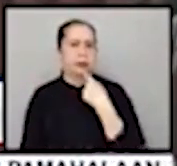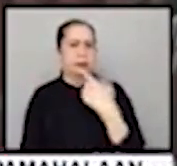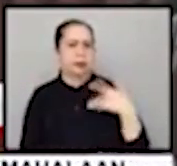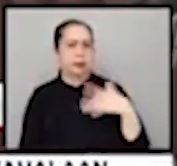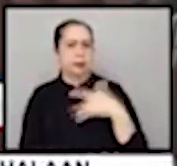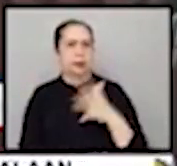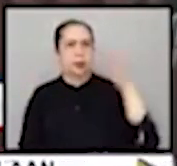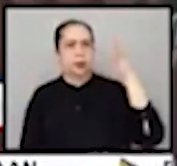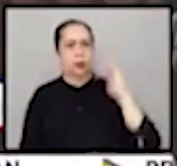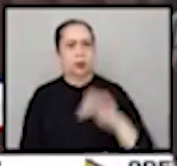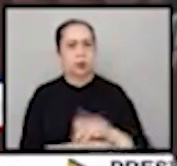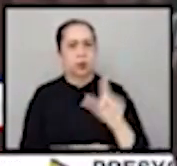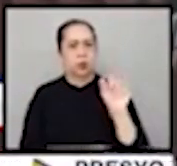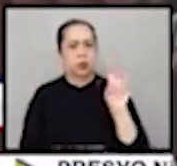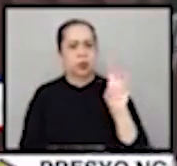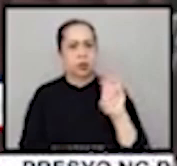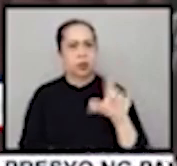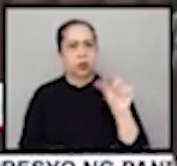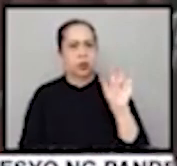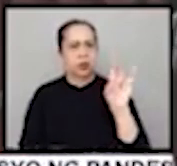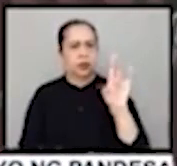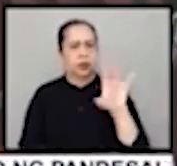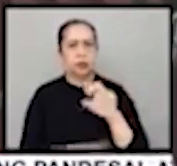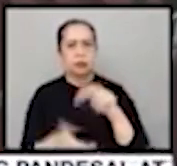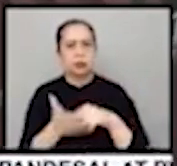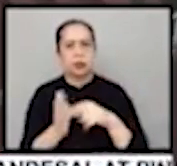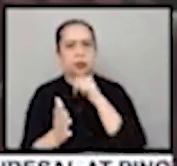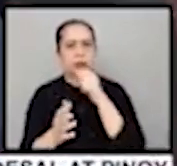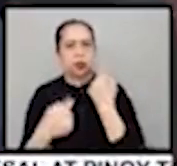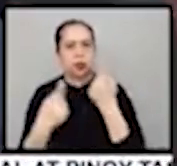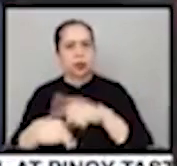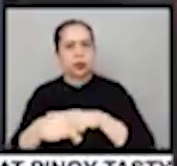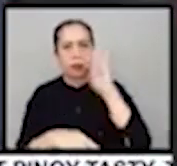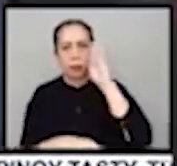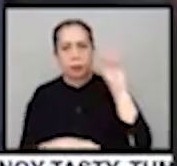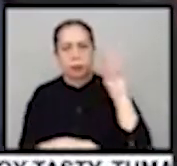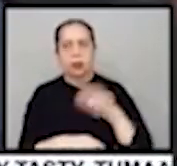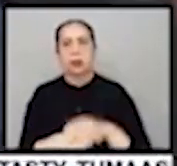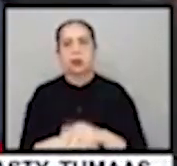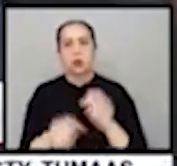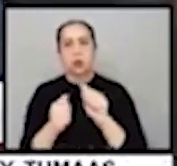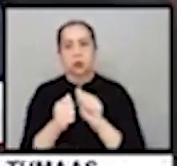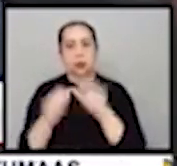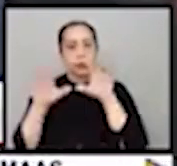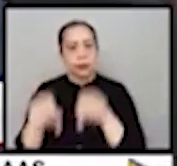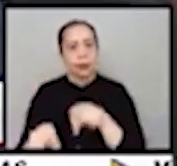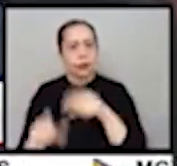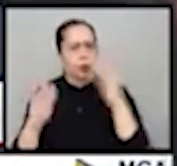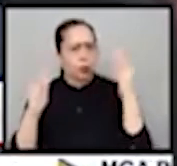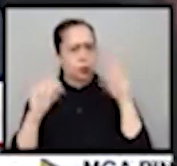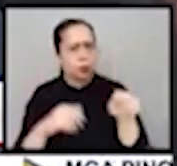to 2016-2017. So hindi lang po sa administration ni BBM. With the arrest of the suspect, I hope